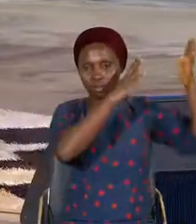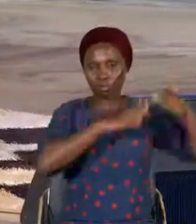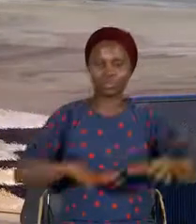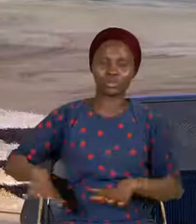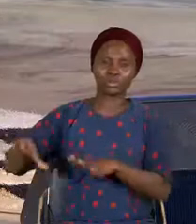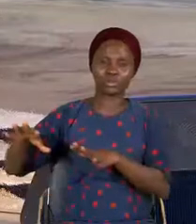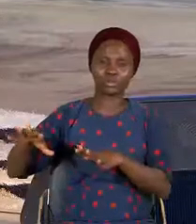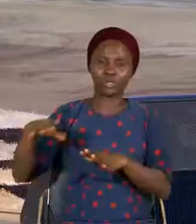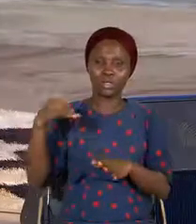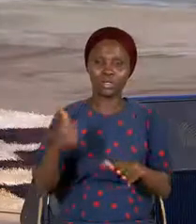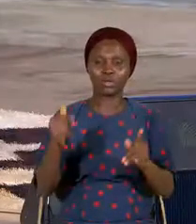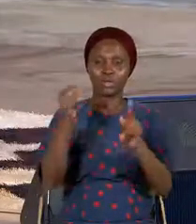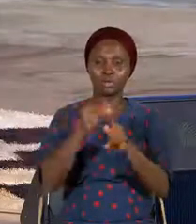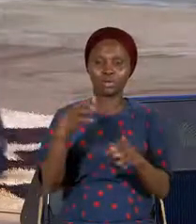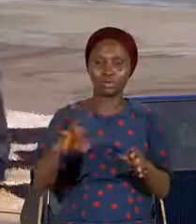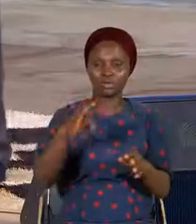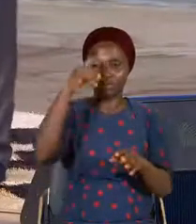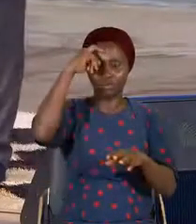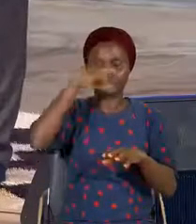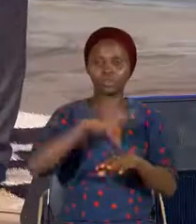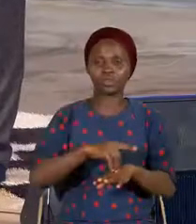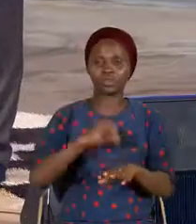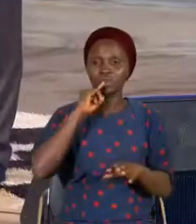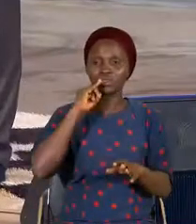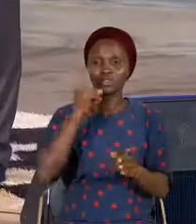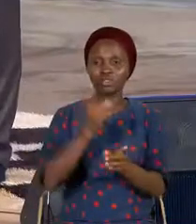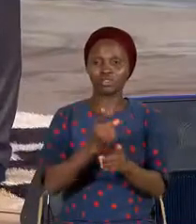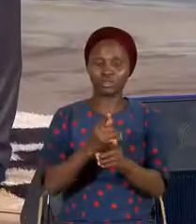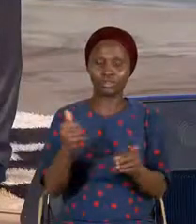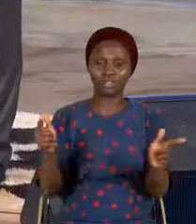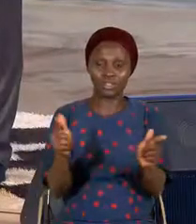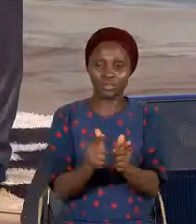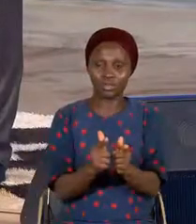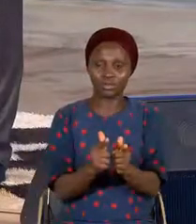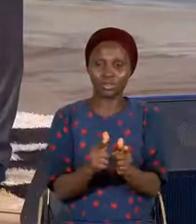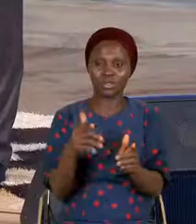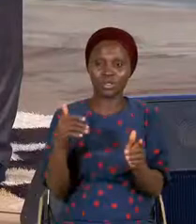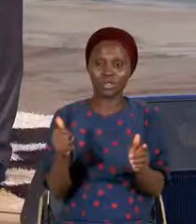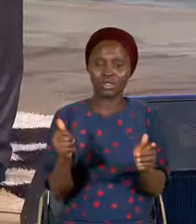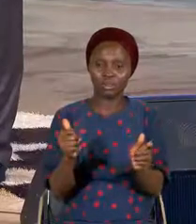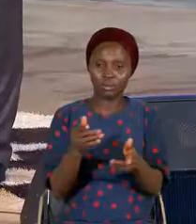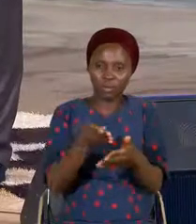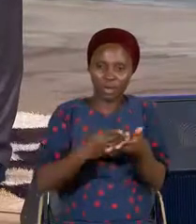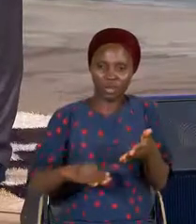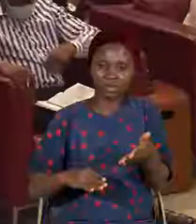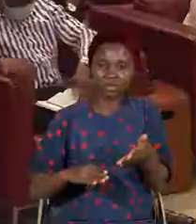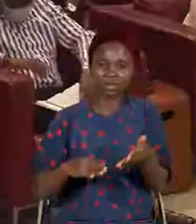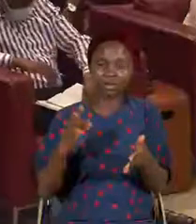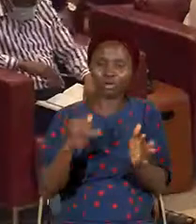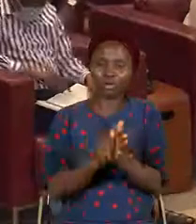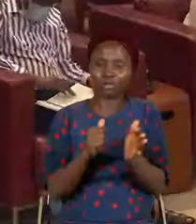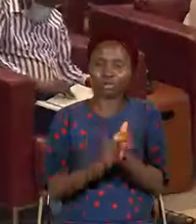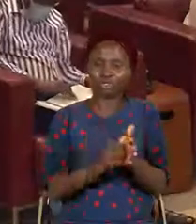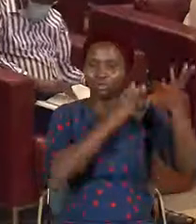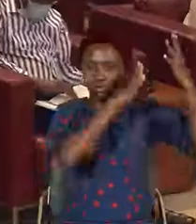l'océan. Une parole de sagesse est juste un fragment de cet